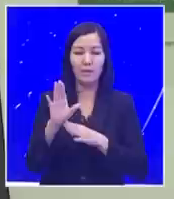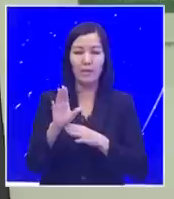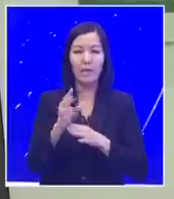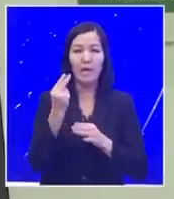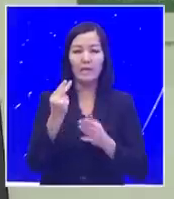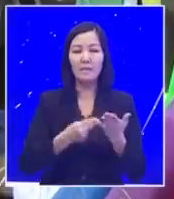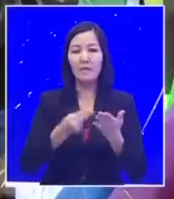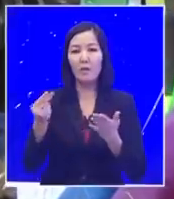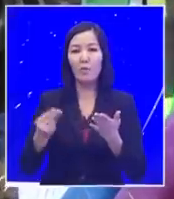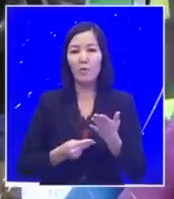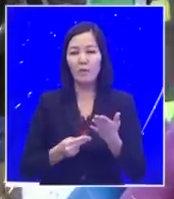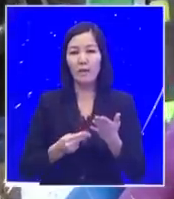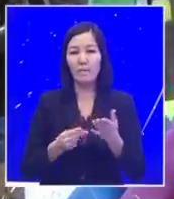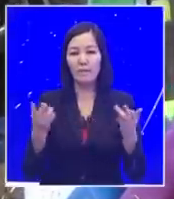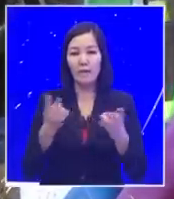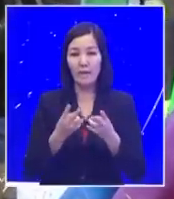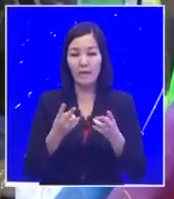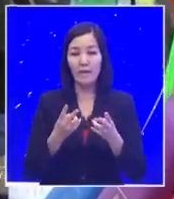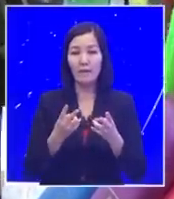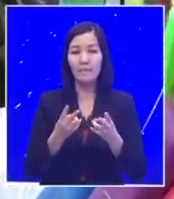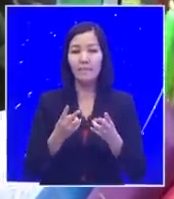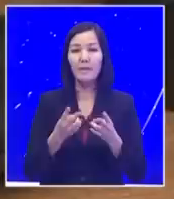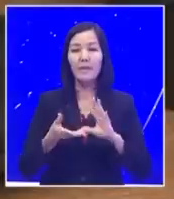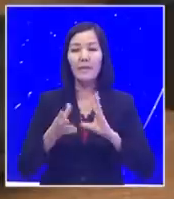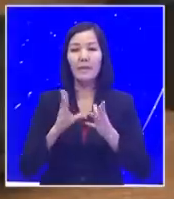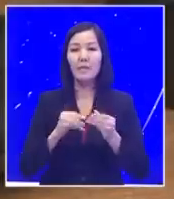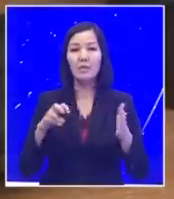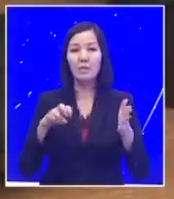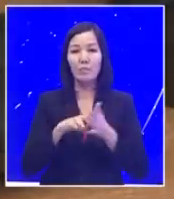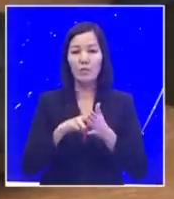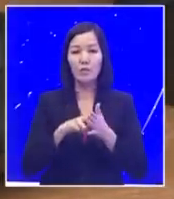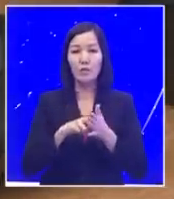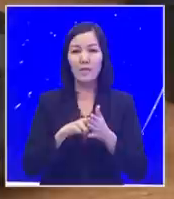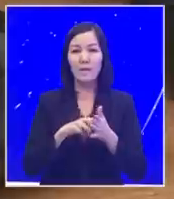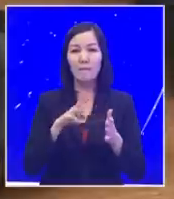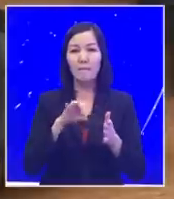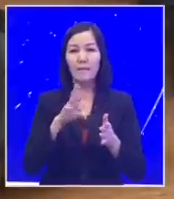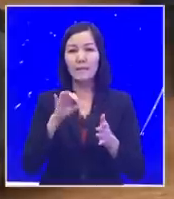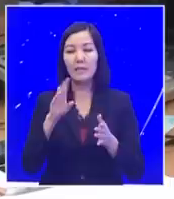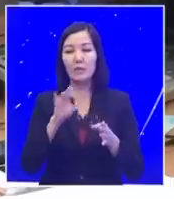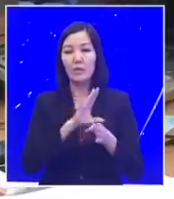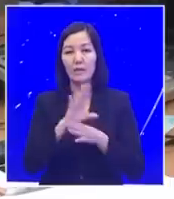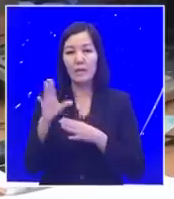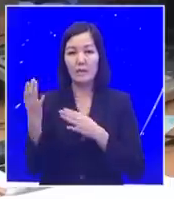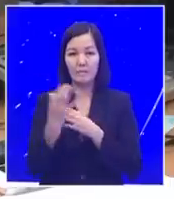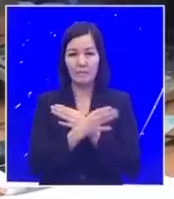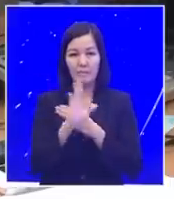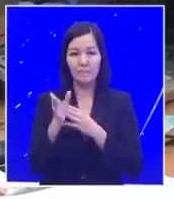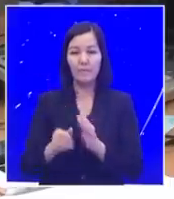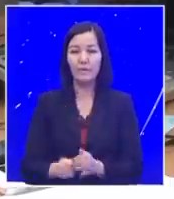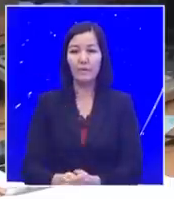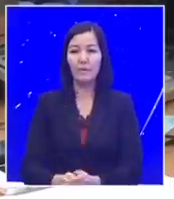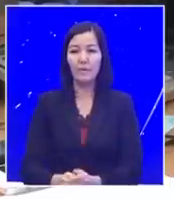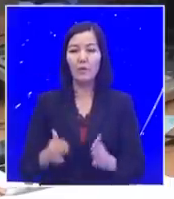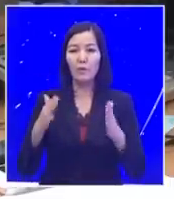цифрлық қолтаңбамен қол қою керек. Нәтижесі электрондық пошта немесе мессенджерлер арқылы келеді. Цифрлық қолтаңбаны